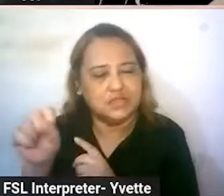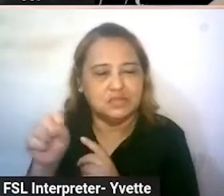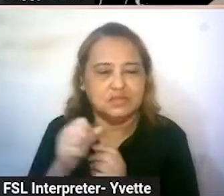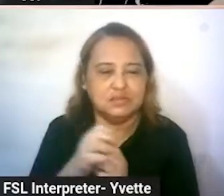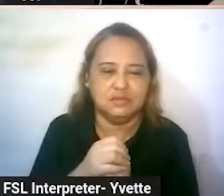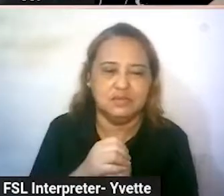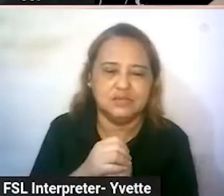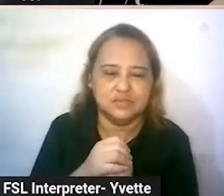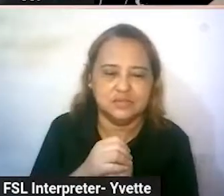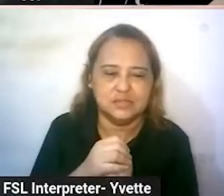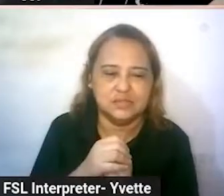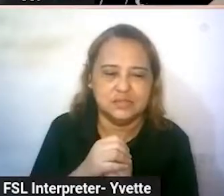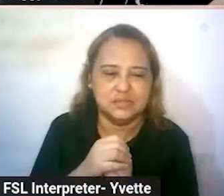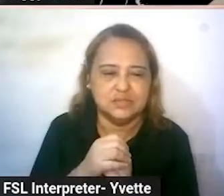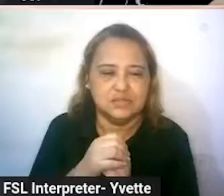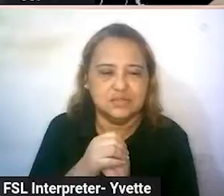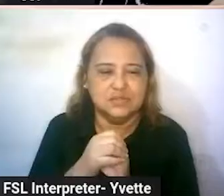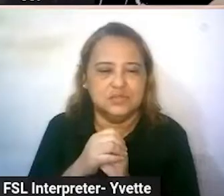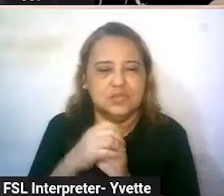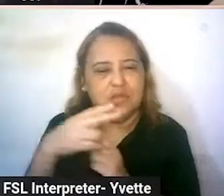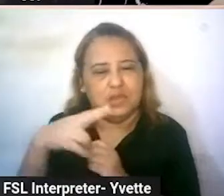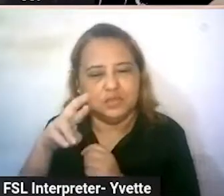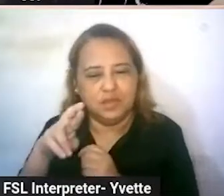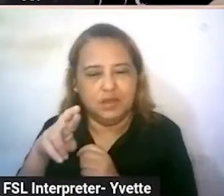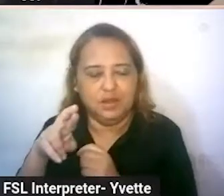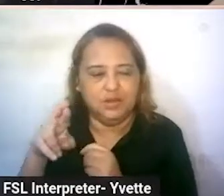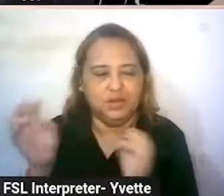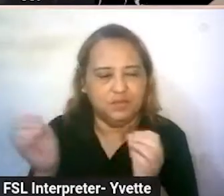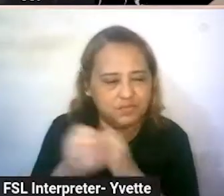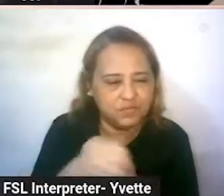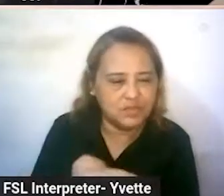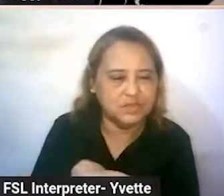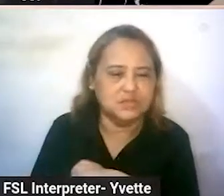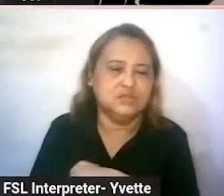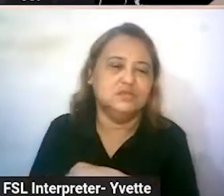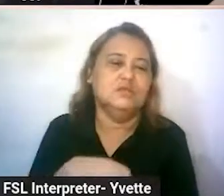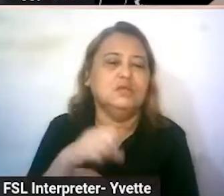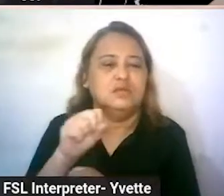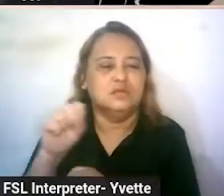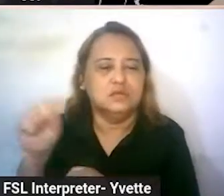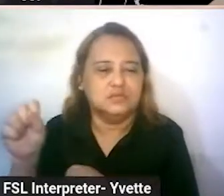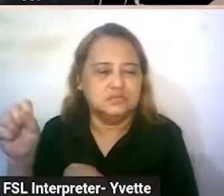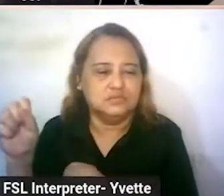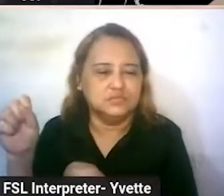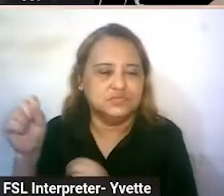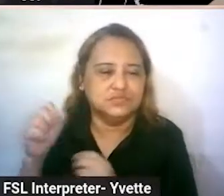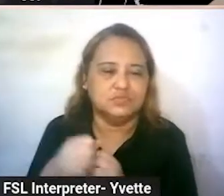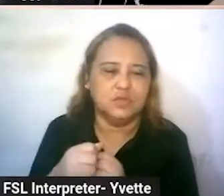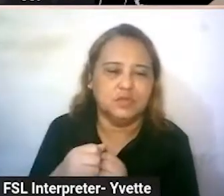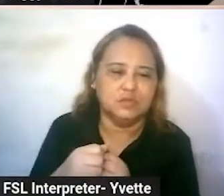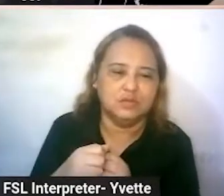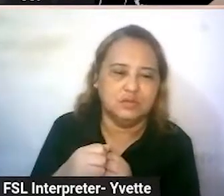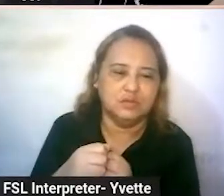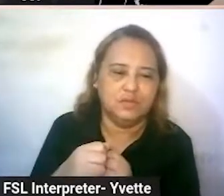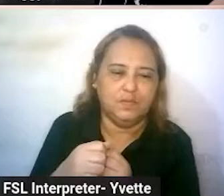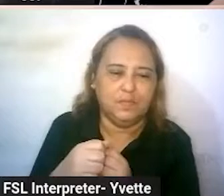needs dun sa HR office, and then sa social services part, like yung mga wheelchairs and others. So,